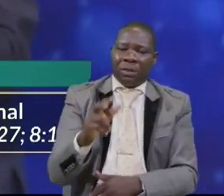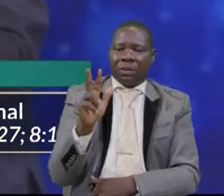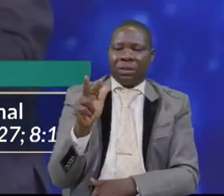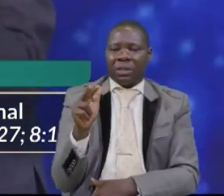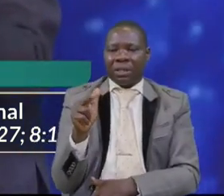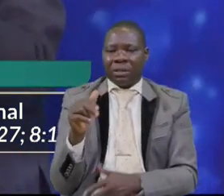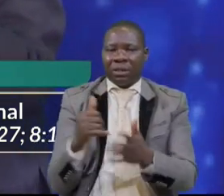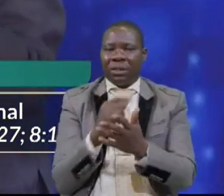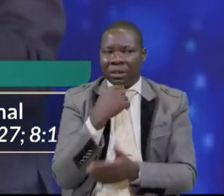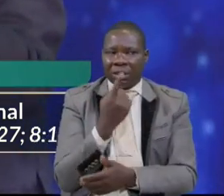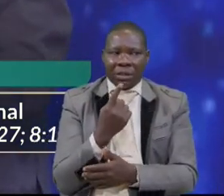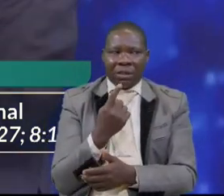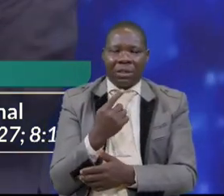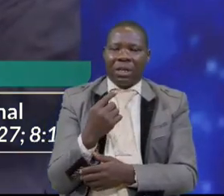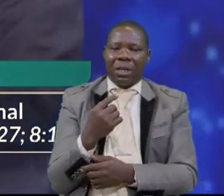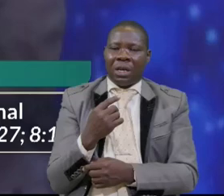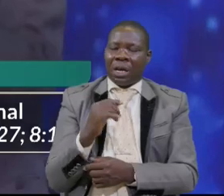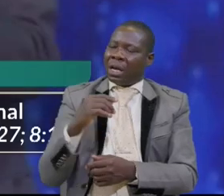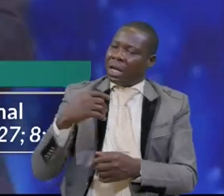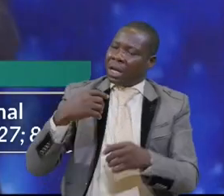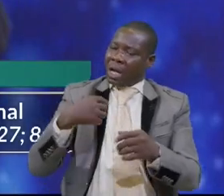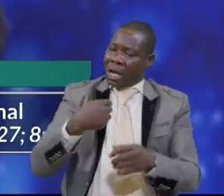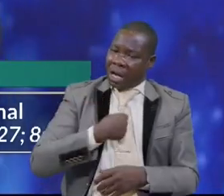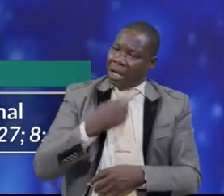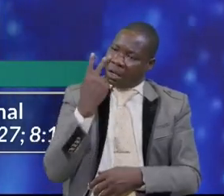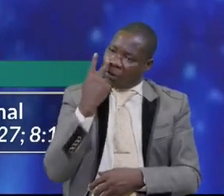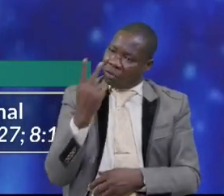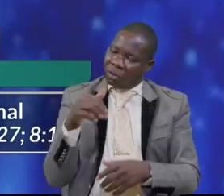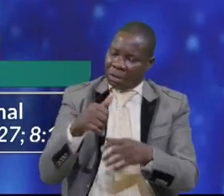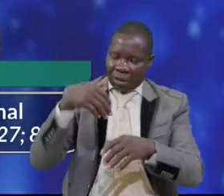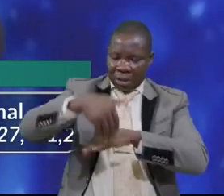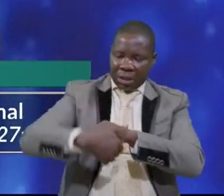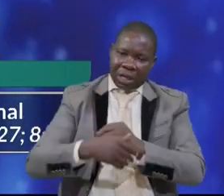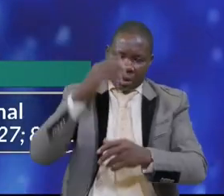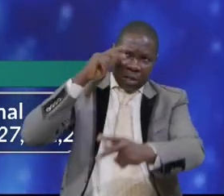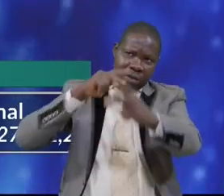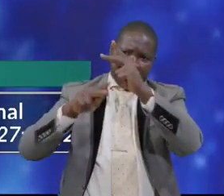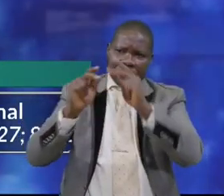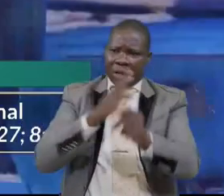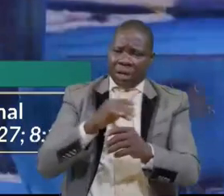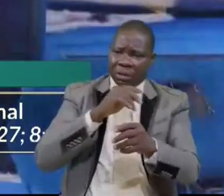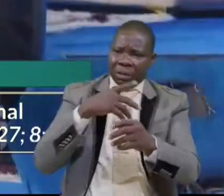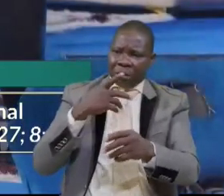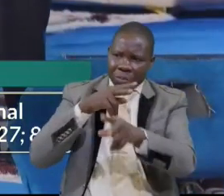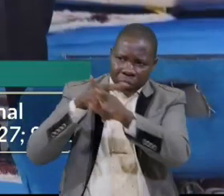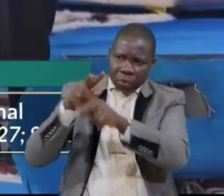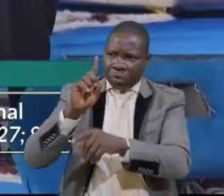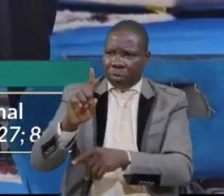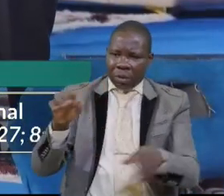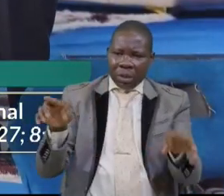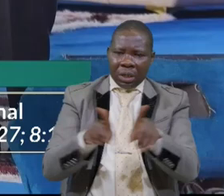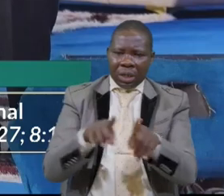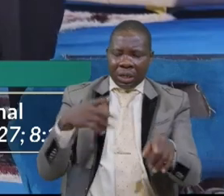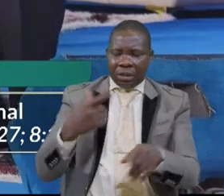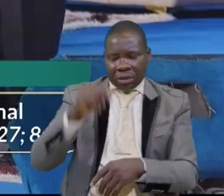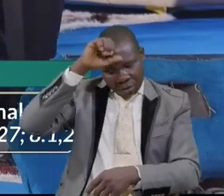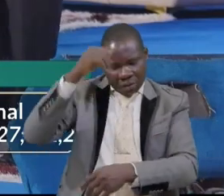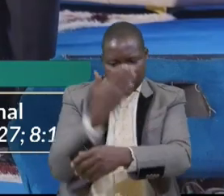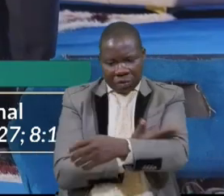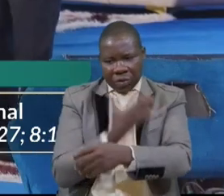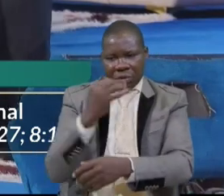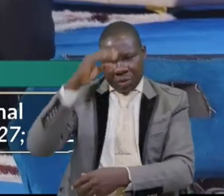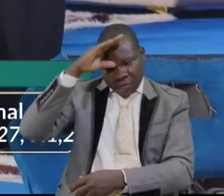13. Je regardais pendant mes visions nocturnes, et voici sur les nuées des cieux arriva quelqu'un de semblable à